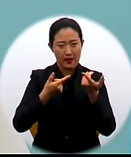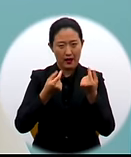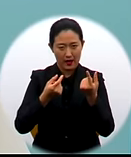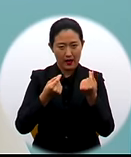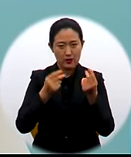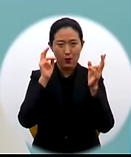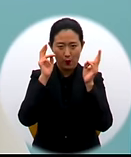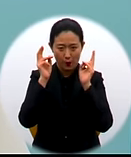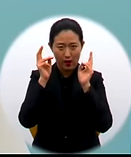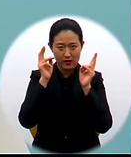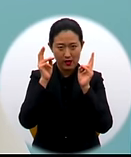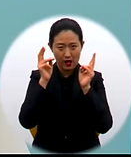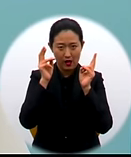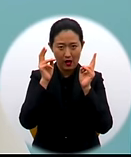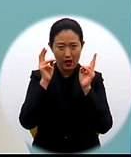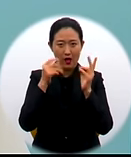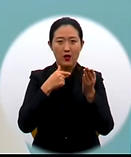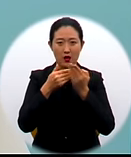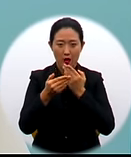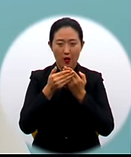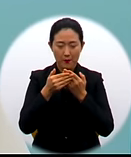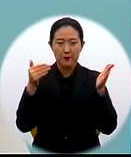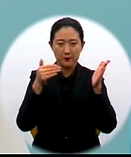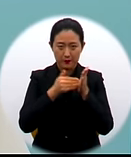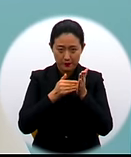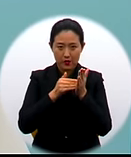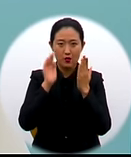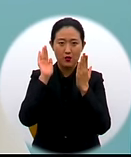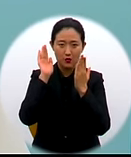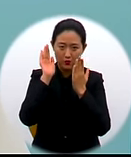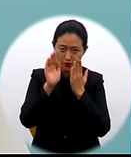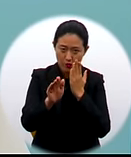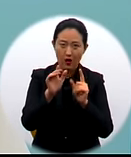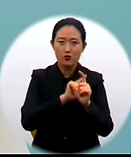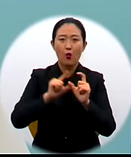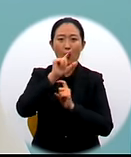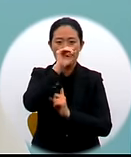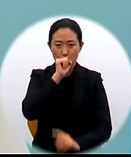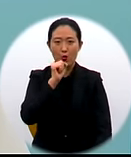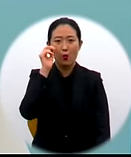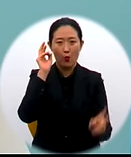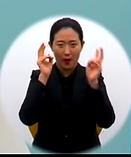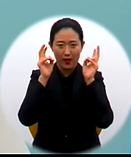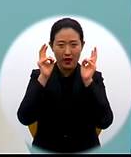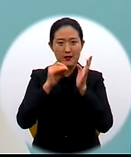같은 기업에서 업계 경험을 쌓으면서 내 역량을 좀 키워서 더 좋은